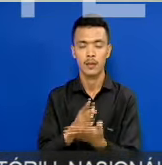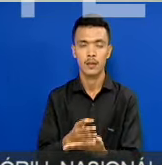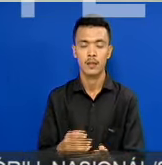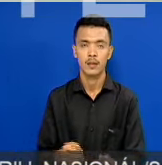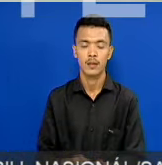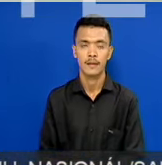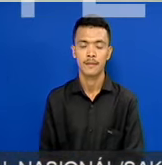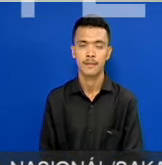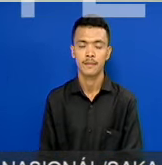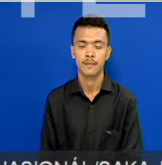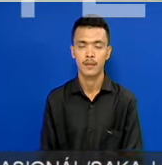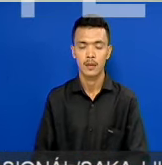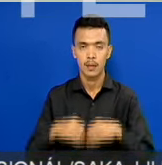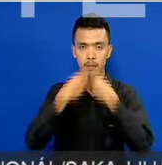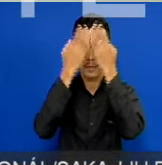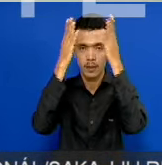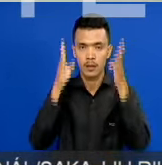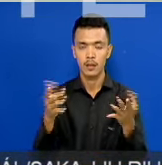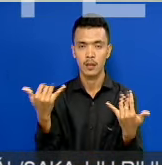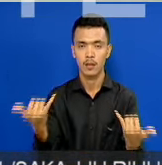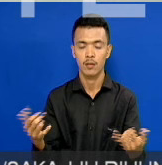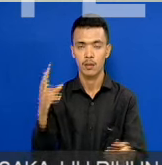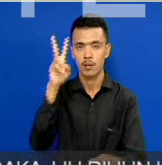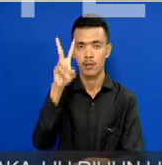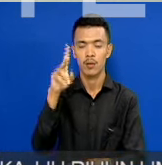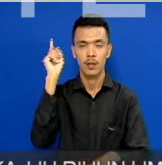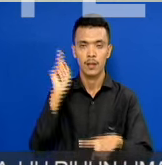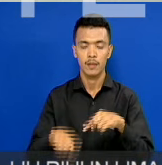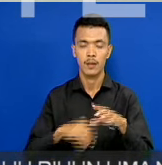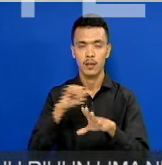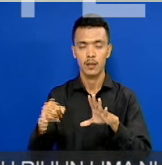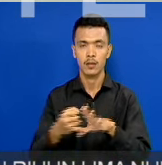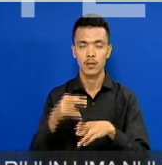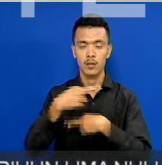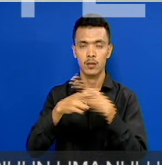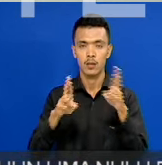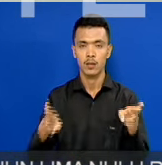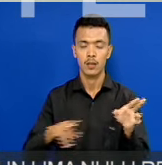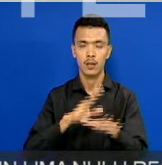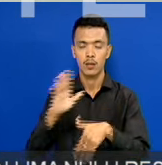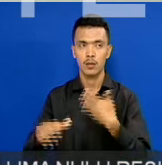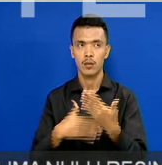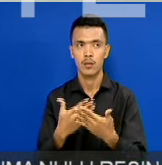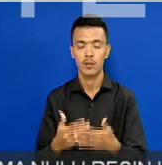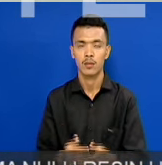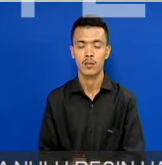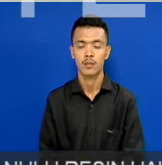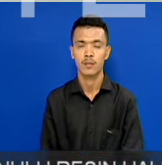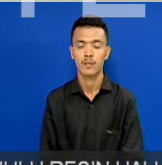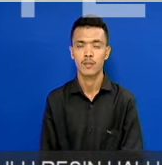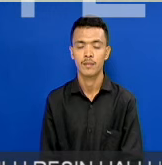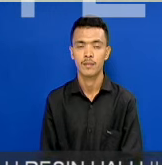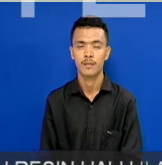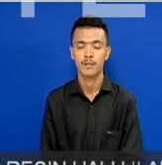mal disiplina mestre agora da dau kiane na ingua di tentau la bele percorre o di sidesi man to di sim sim man. Profesor di mea ka saine